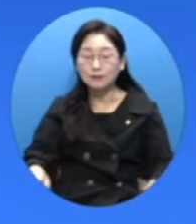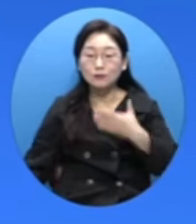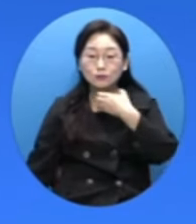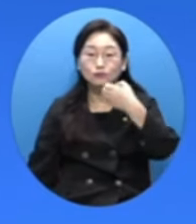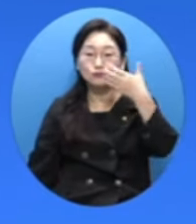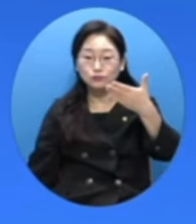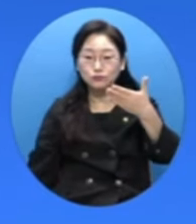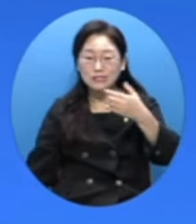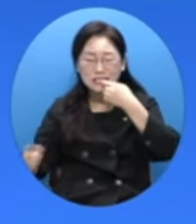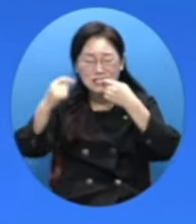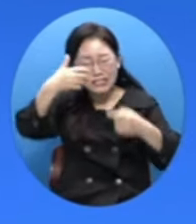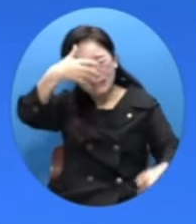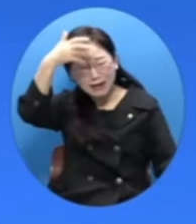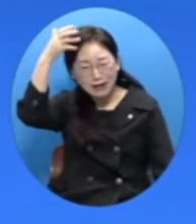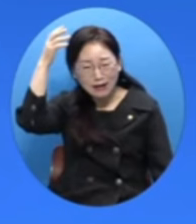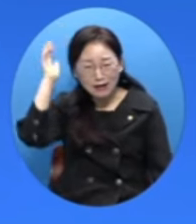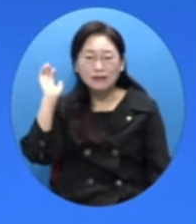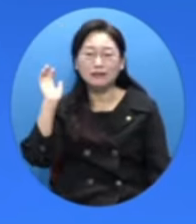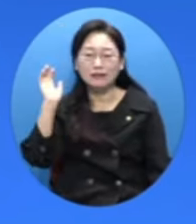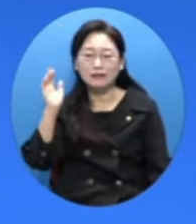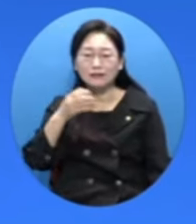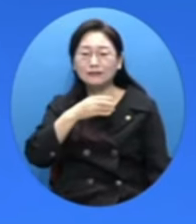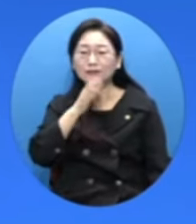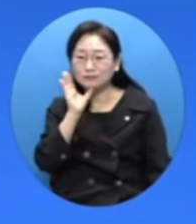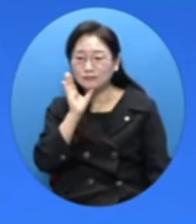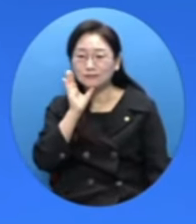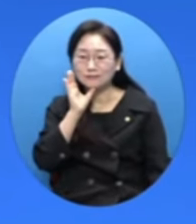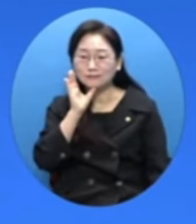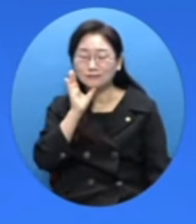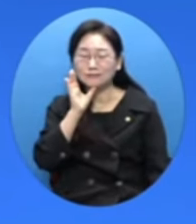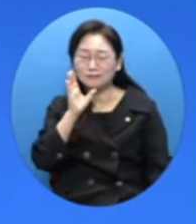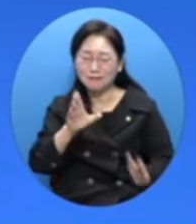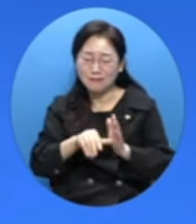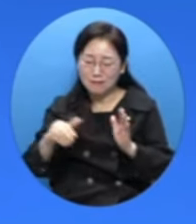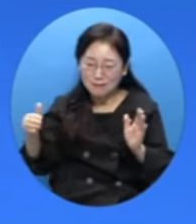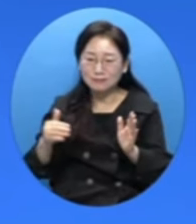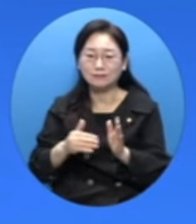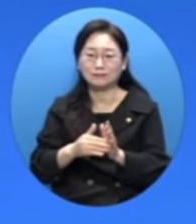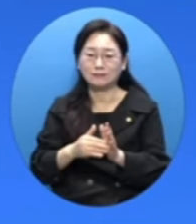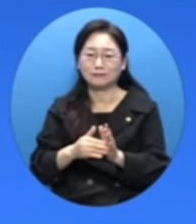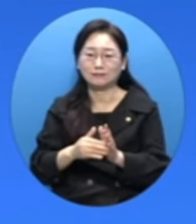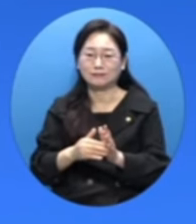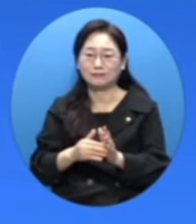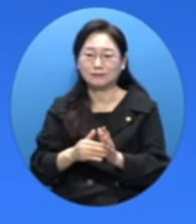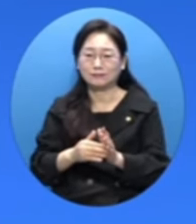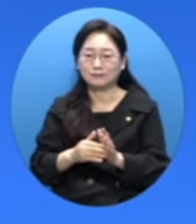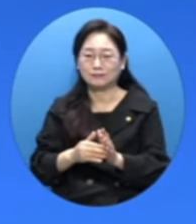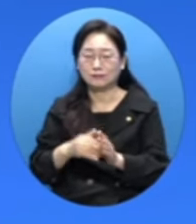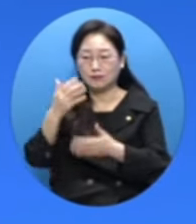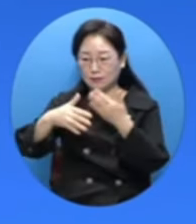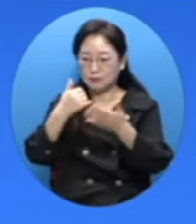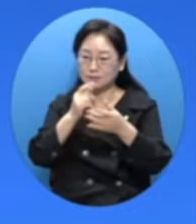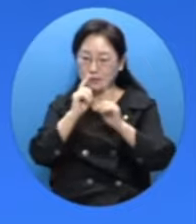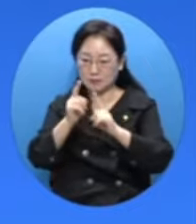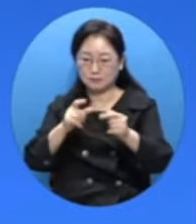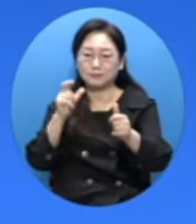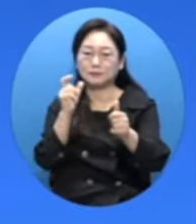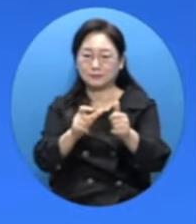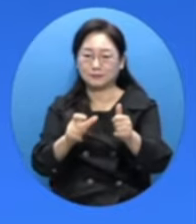99세 백발이 성성한 눈이 다 되었 그때에 한 말씀이 맺습니다.